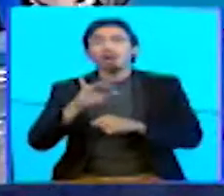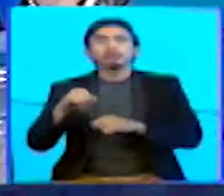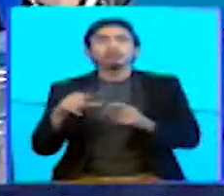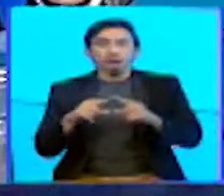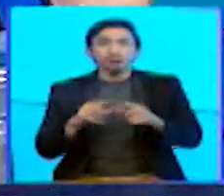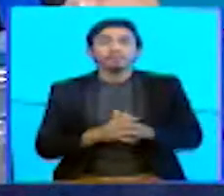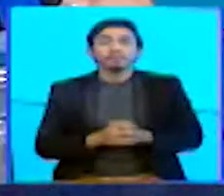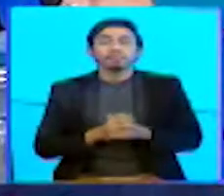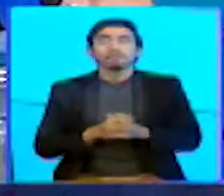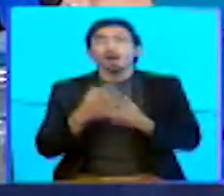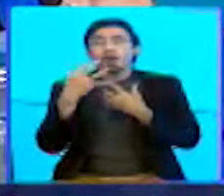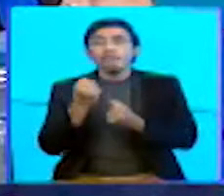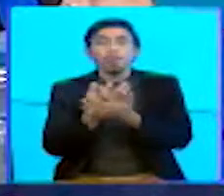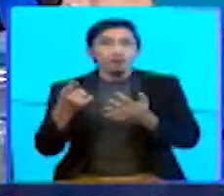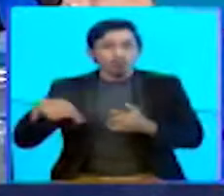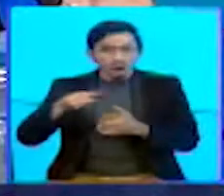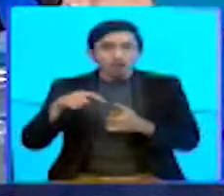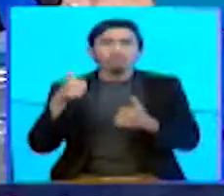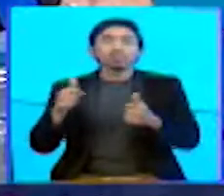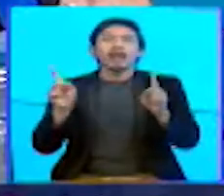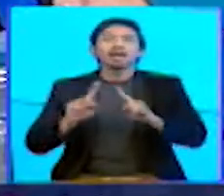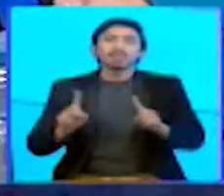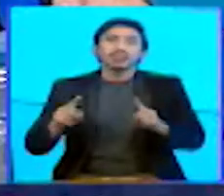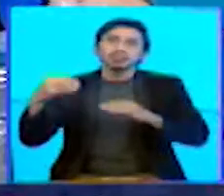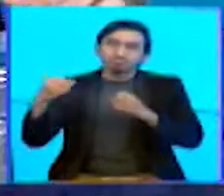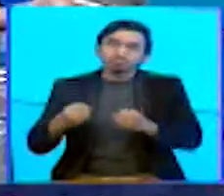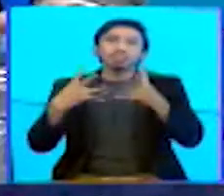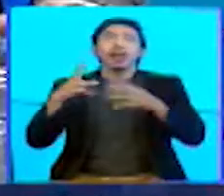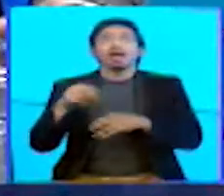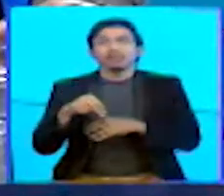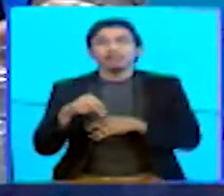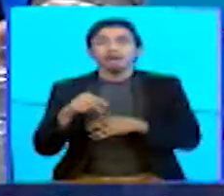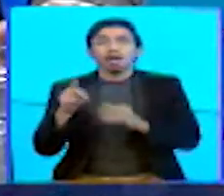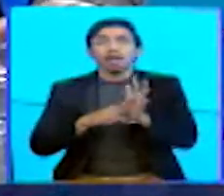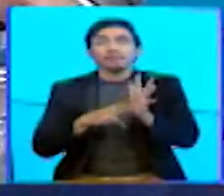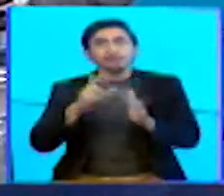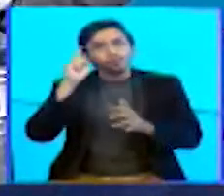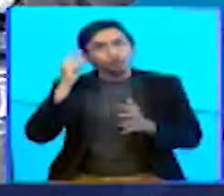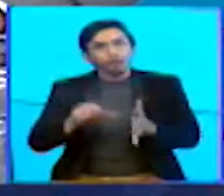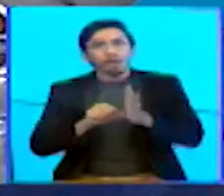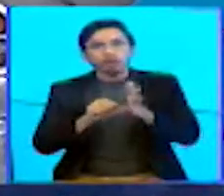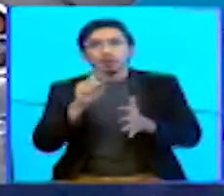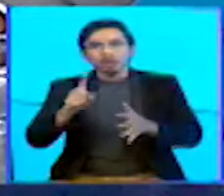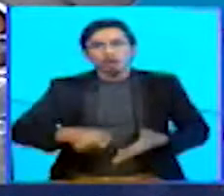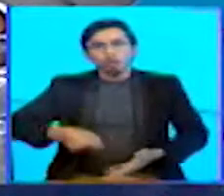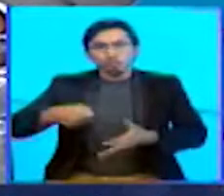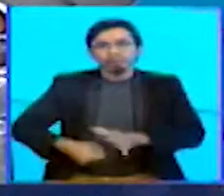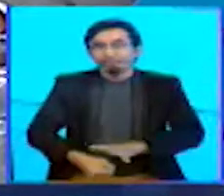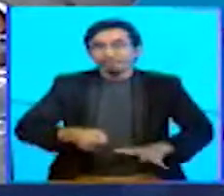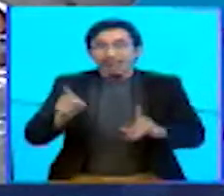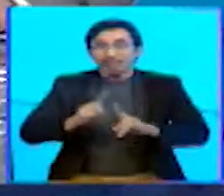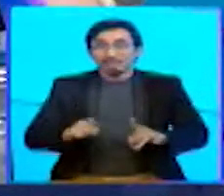Harapan warga untuk kembali mendapatkan pasokan listrik dijawab oleh MNC Peduli yang memberikan satu generator